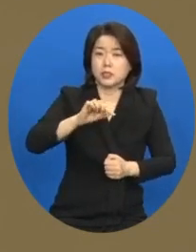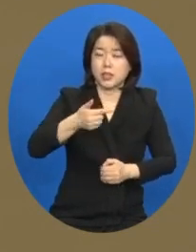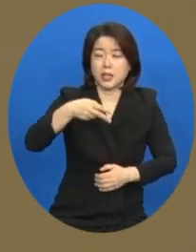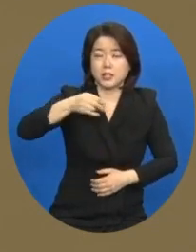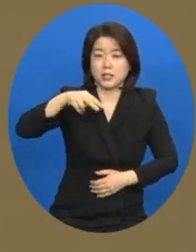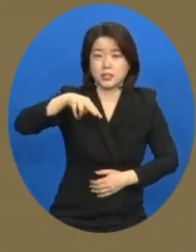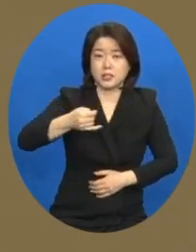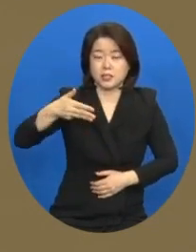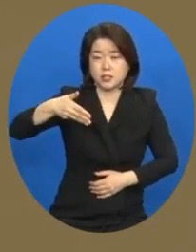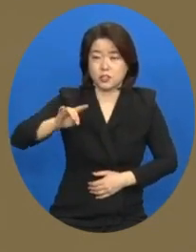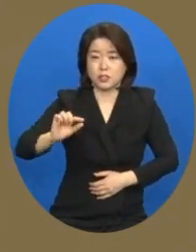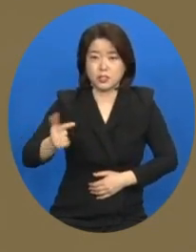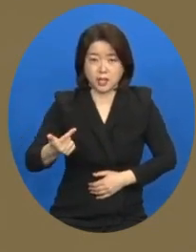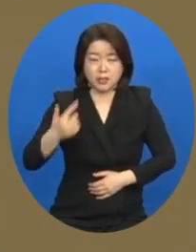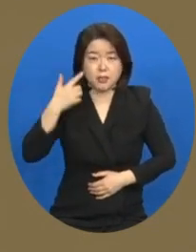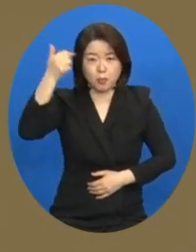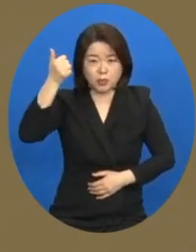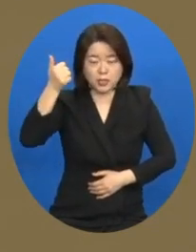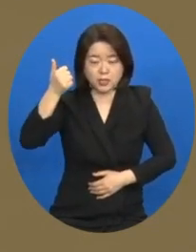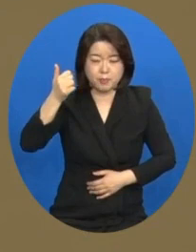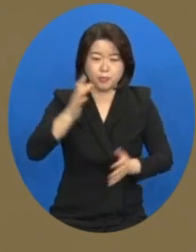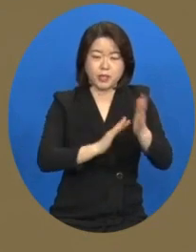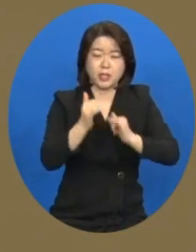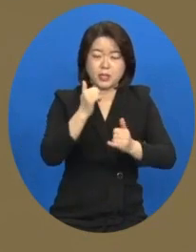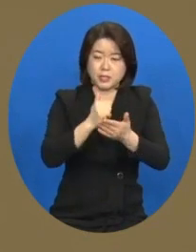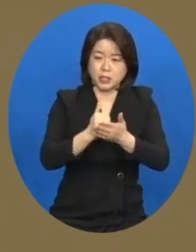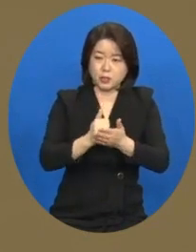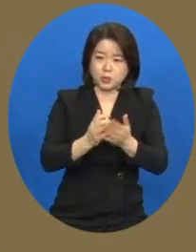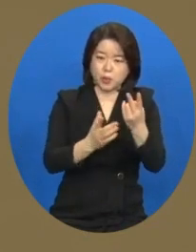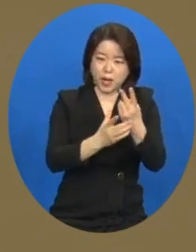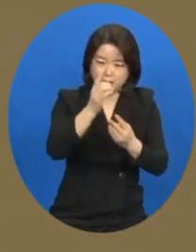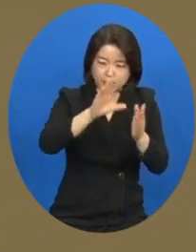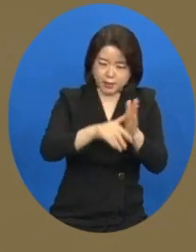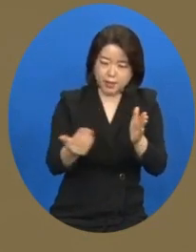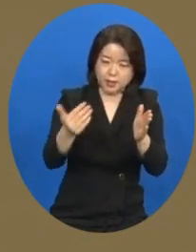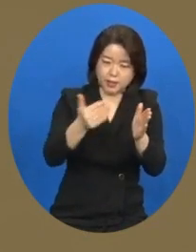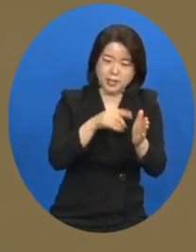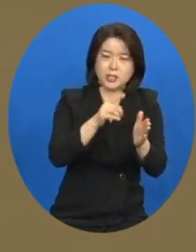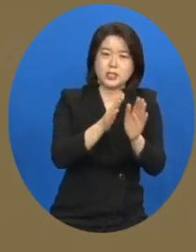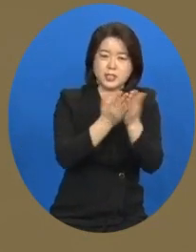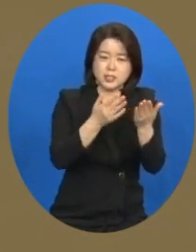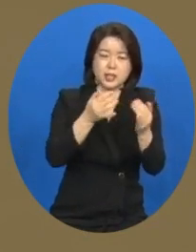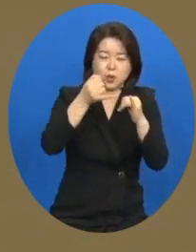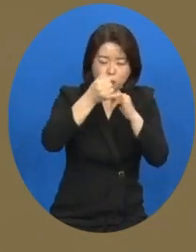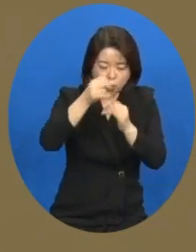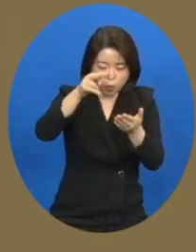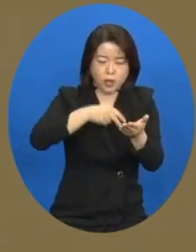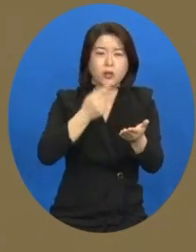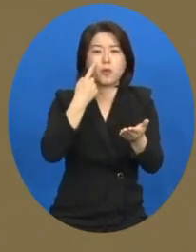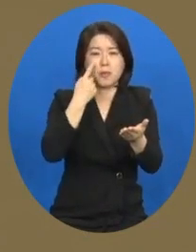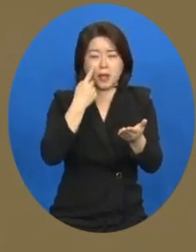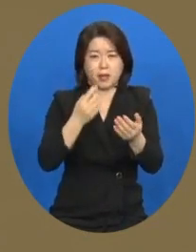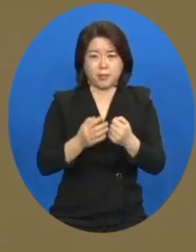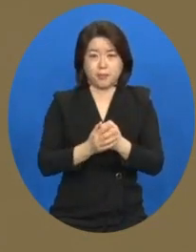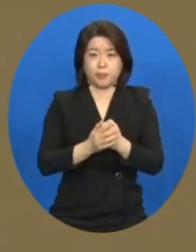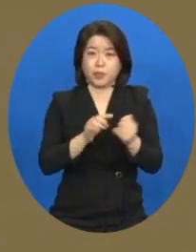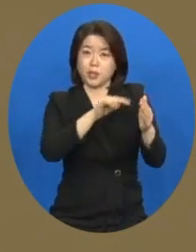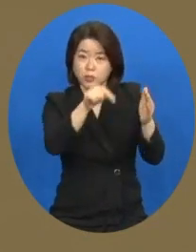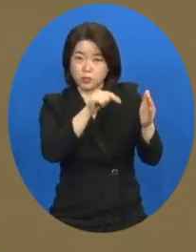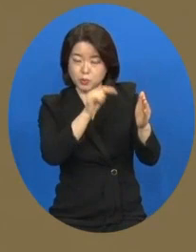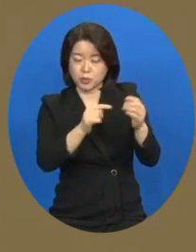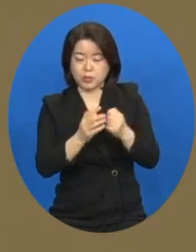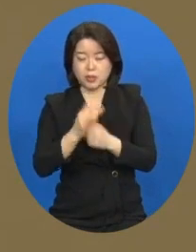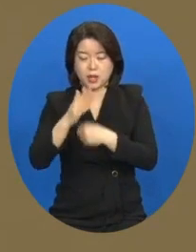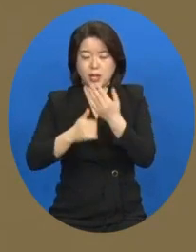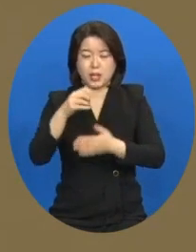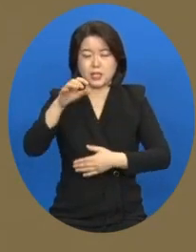될 때까지 이 책을 꼭 한번 읽어보세요. 여기 이 책 속에서 프랜시스 첸 목사님이 하나님 앞에 참 두려운